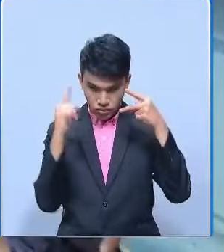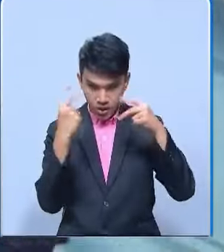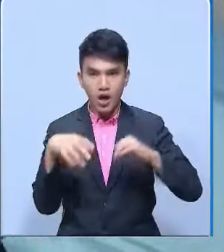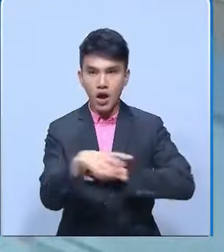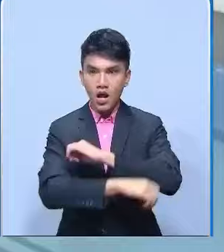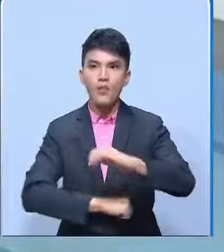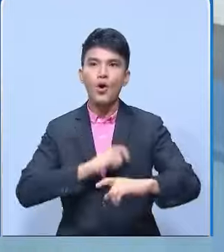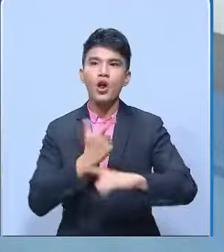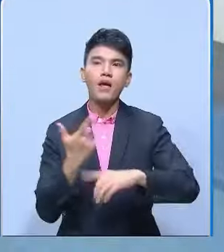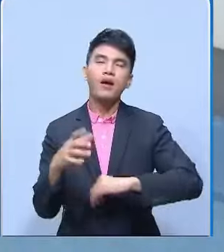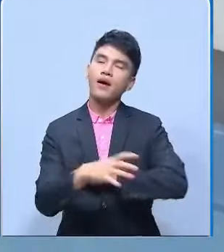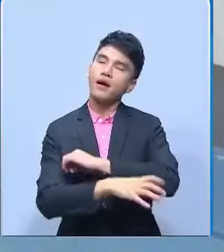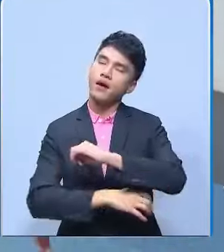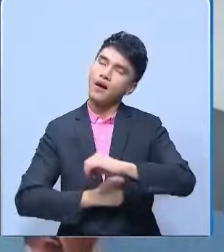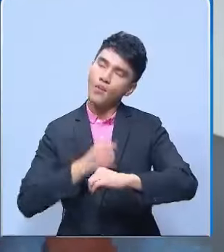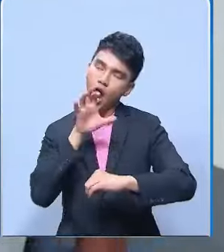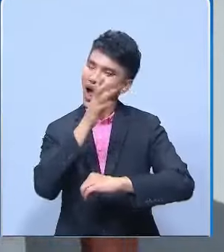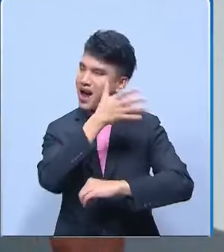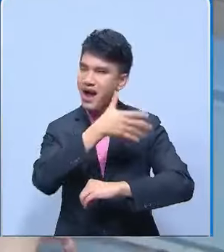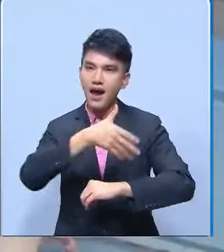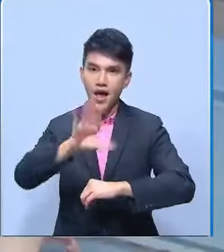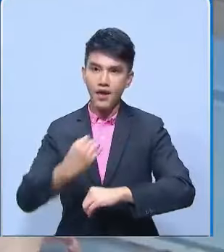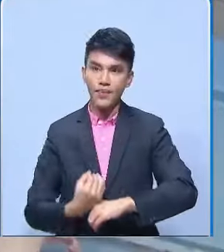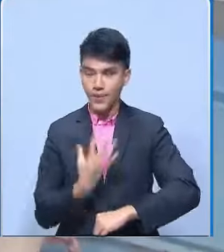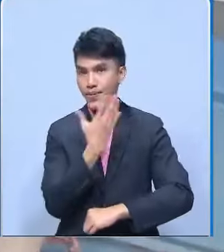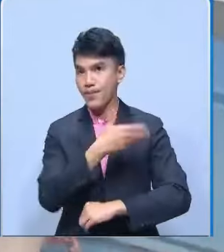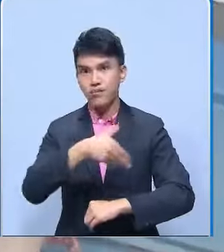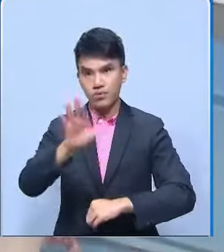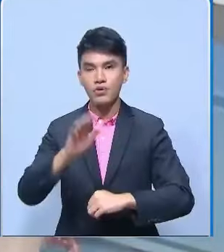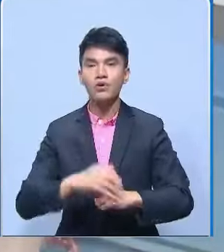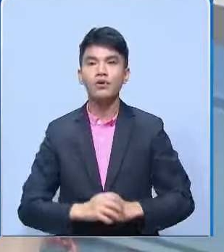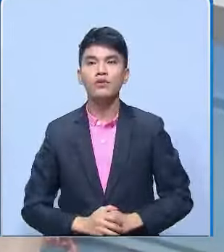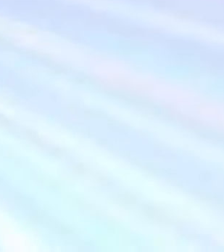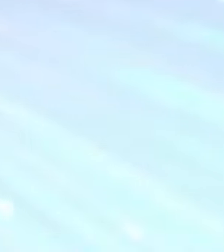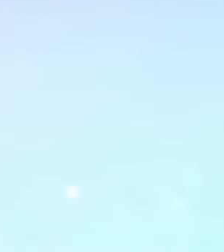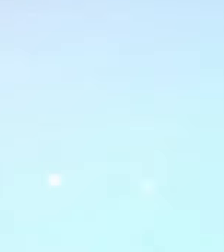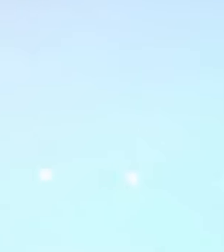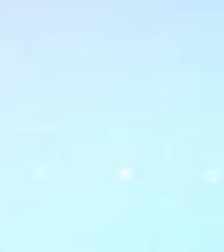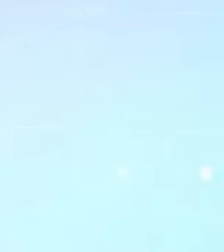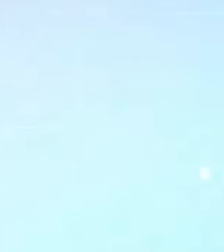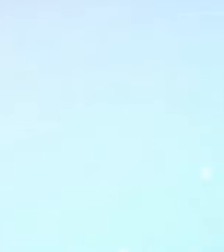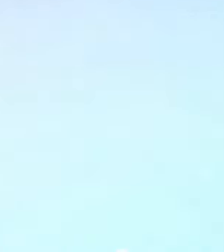งป้ายไปอีกก็เลยตะโกนไล่คนร้ายตกใจรีบหนีไป ไม่ได้